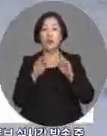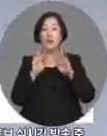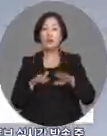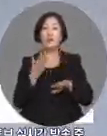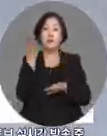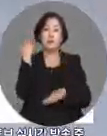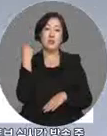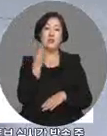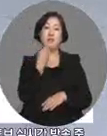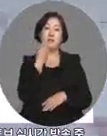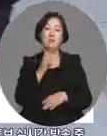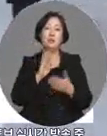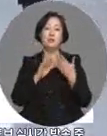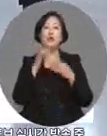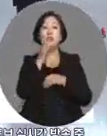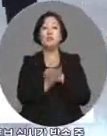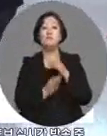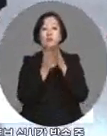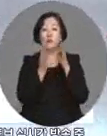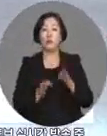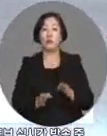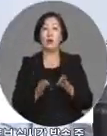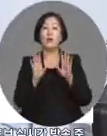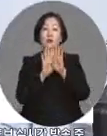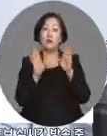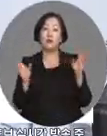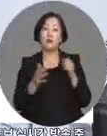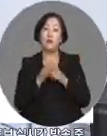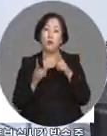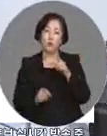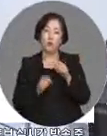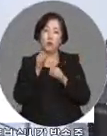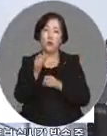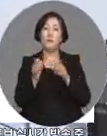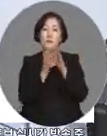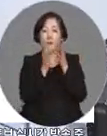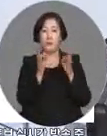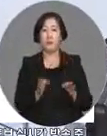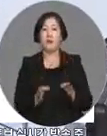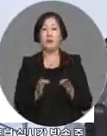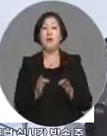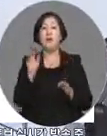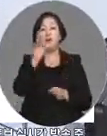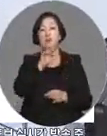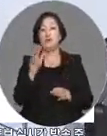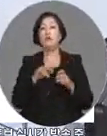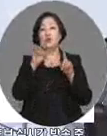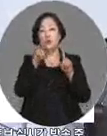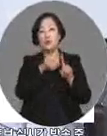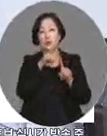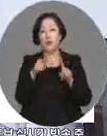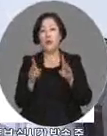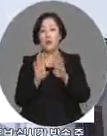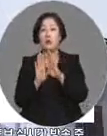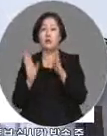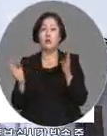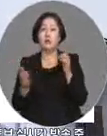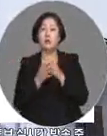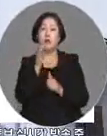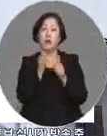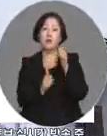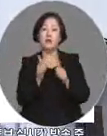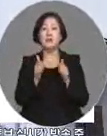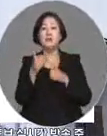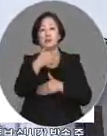지난 2013년 이후 10년 만입니다. 정말 오래간만에 울산에서 이렇게 전국대회를 하게 됐는데요. 경기장이